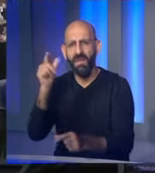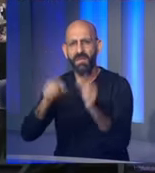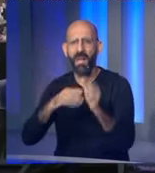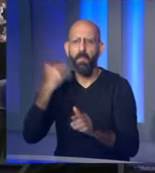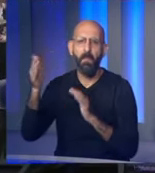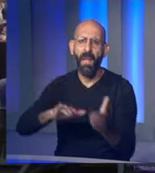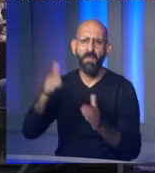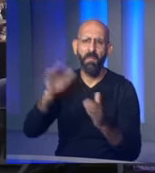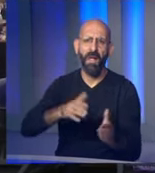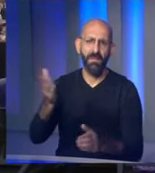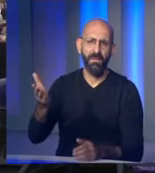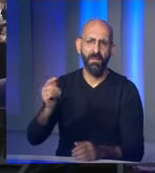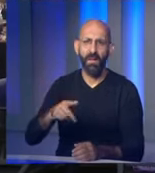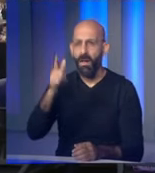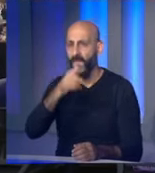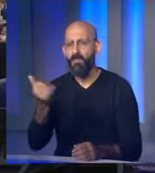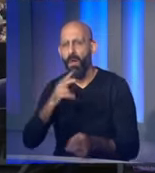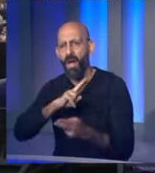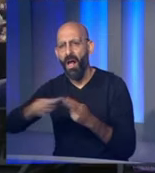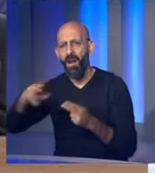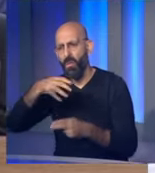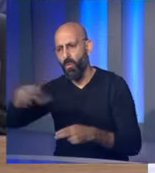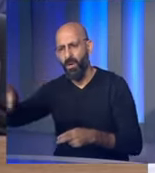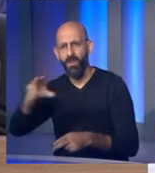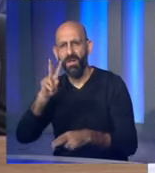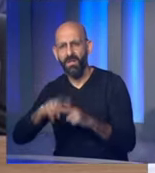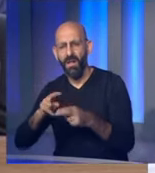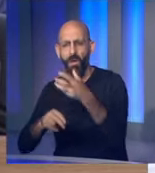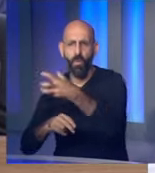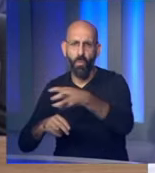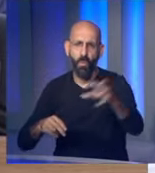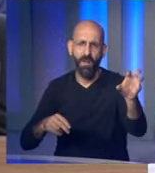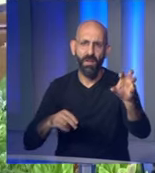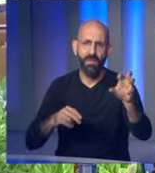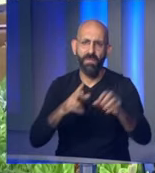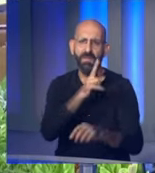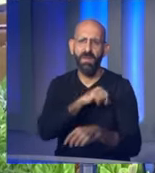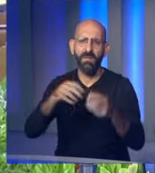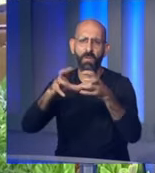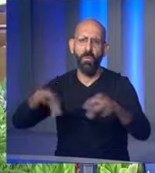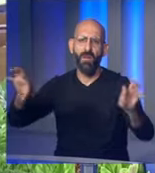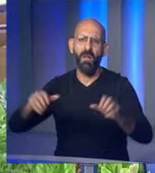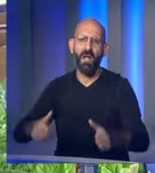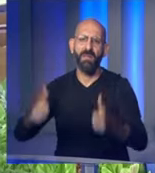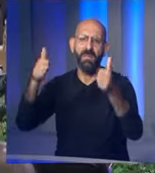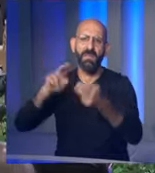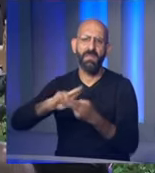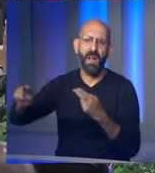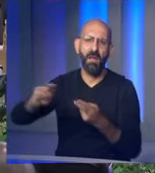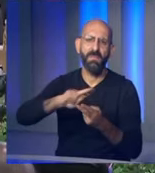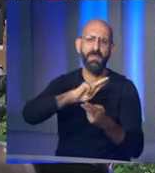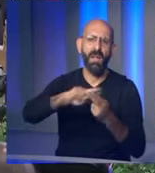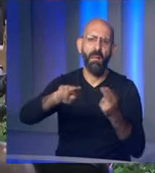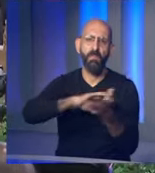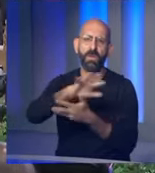وتعزيز حمايه المدنيين وكرر القاضى الالتزام الثابت برؤيه حل الدولتين الذي تعيش فيه اسرائيل ودوله فلسطينيه